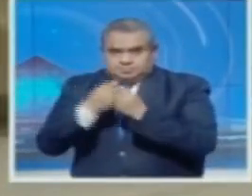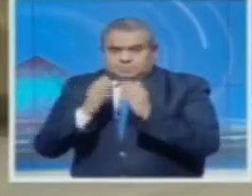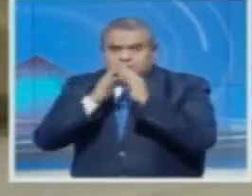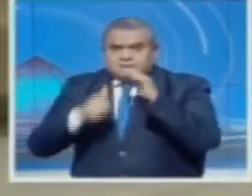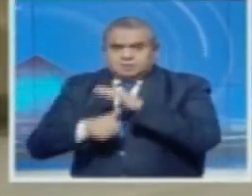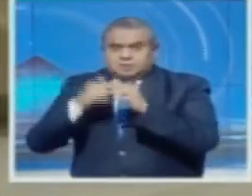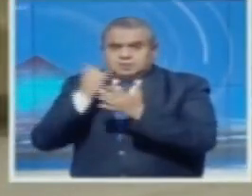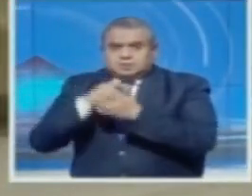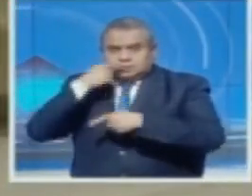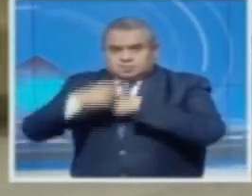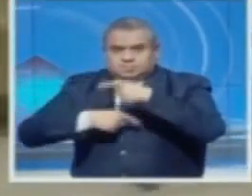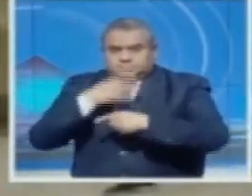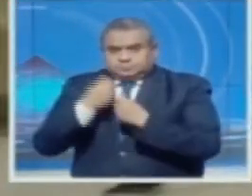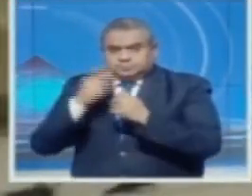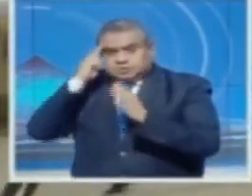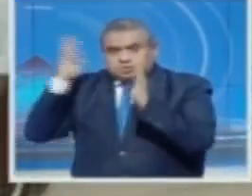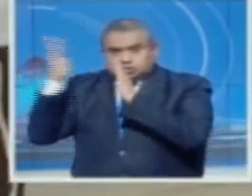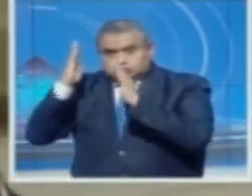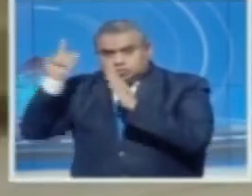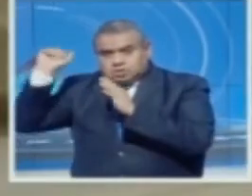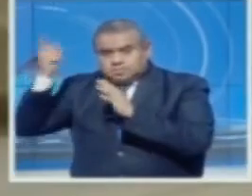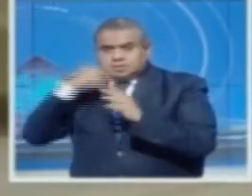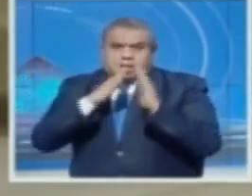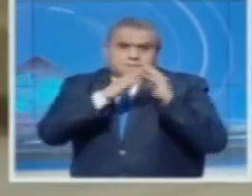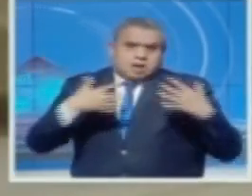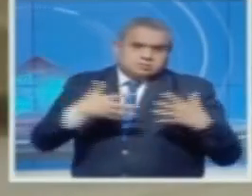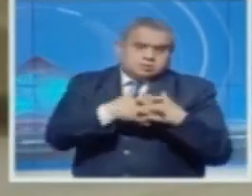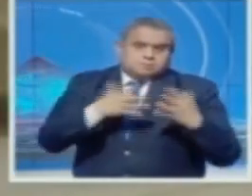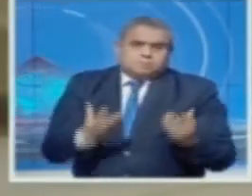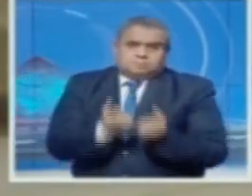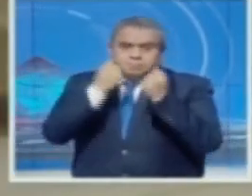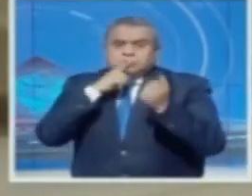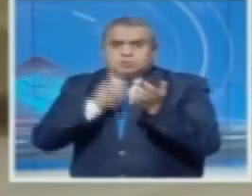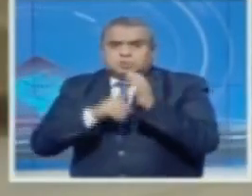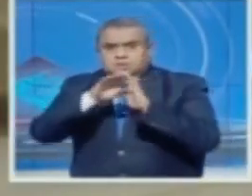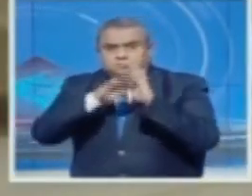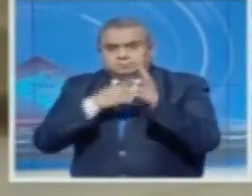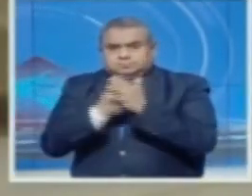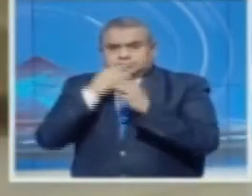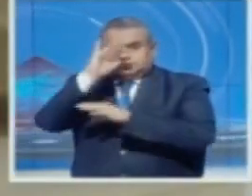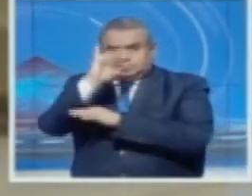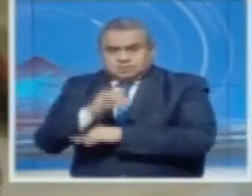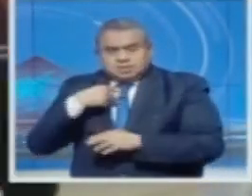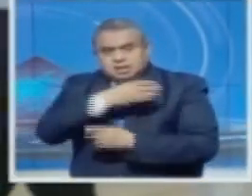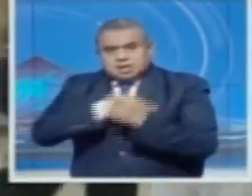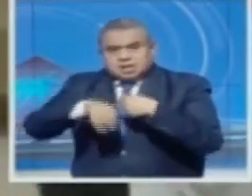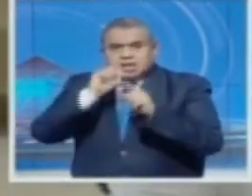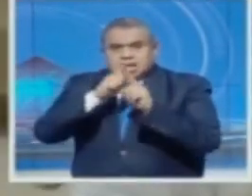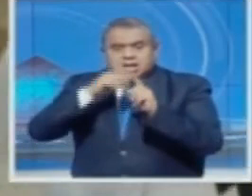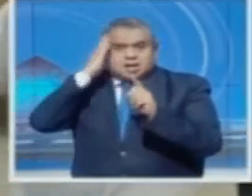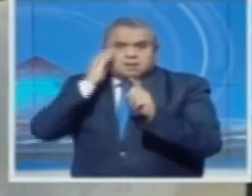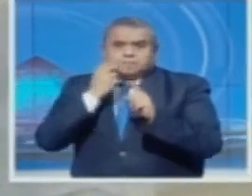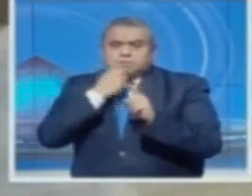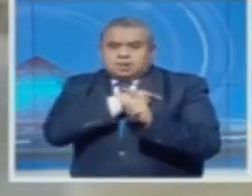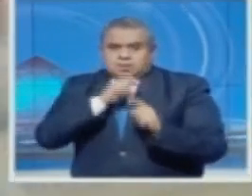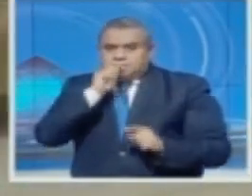السلطات السعودية بالتعاون مع البعثة الطبية المصرية، فالكل يعمل في منظومة واحدة تحت شعار خدمة الحجيج شرف لنا. محمد